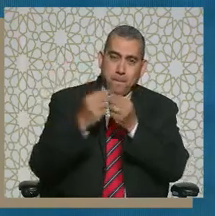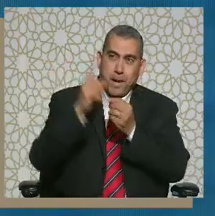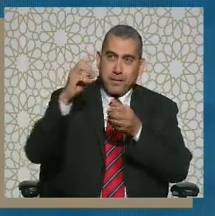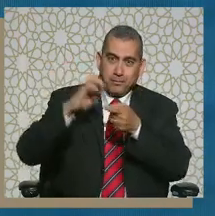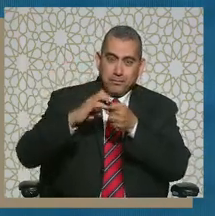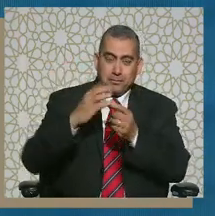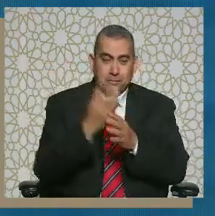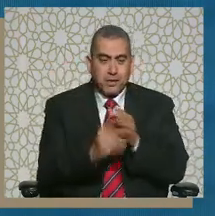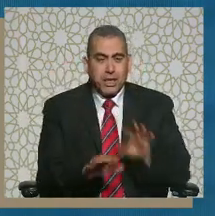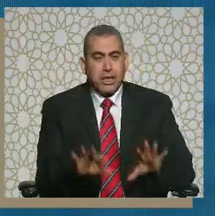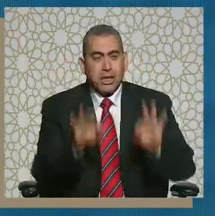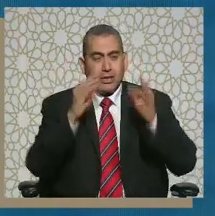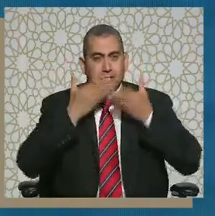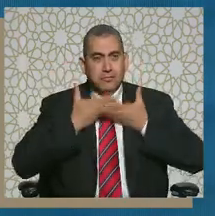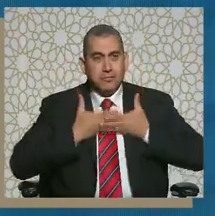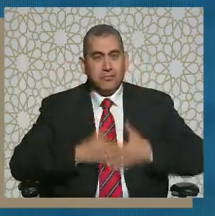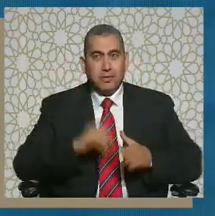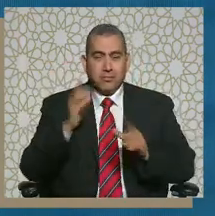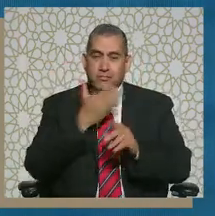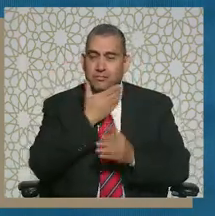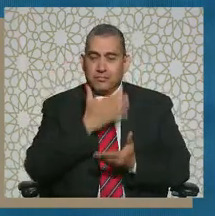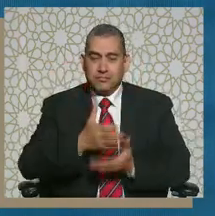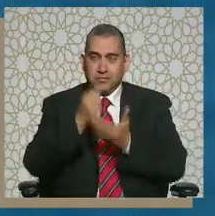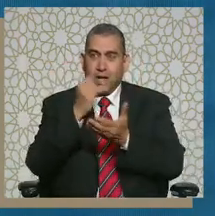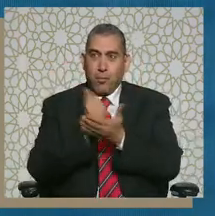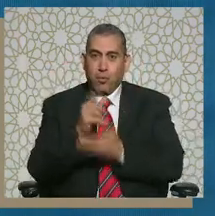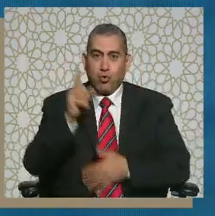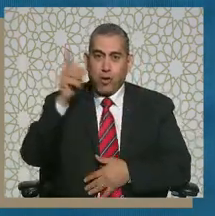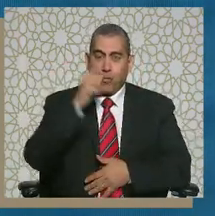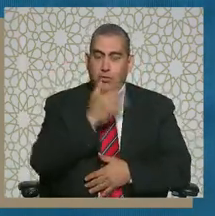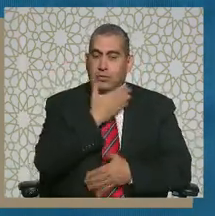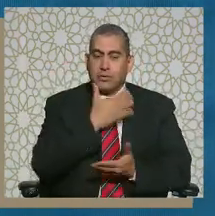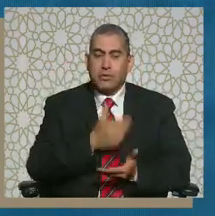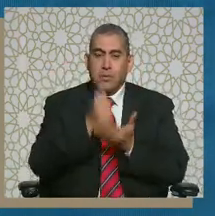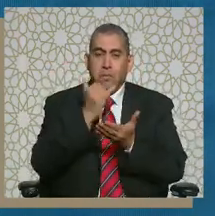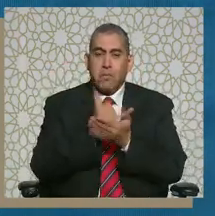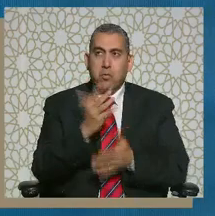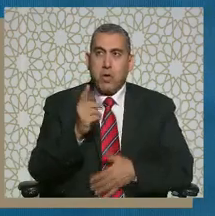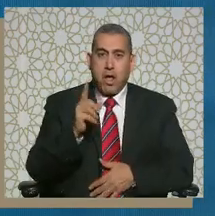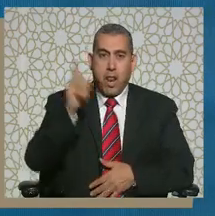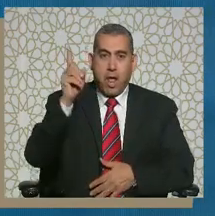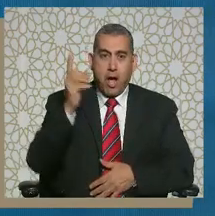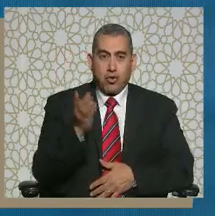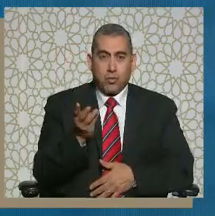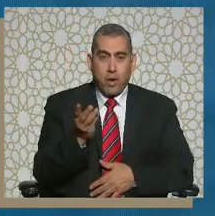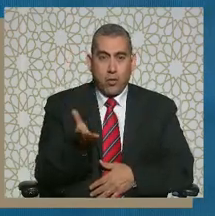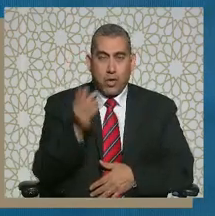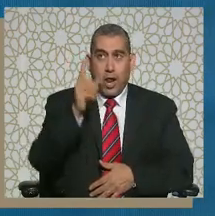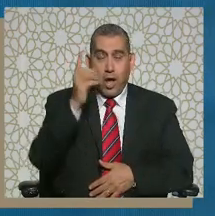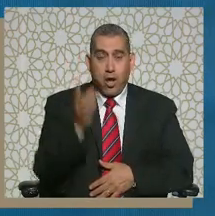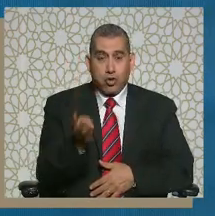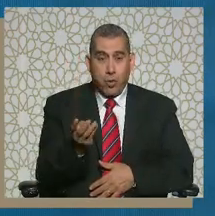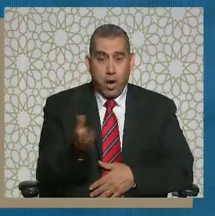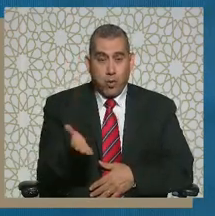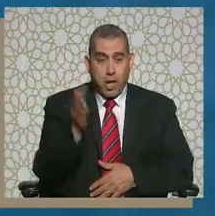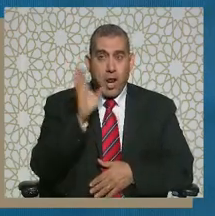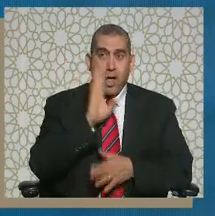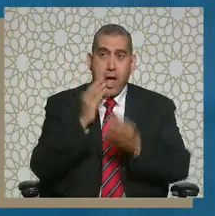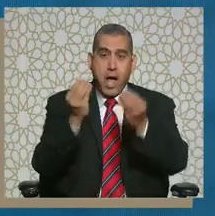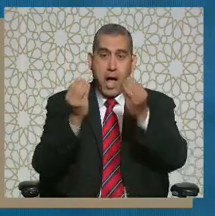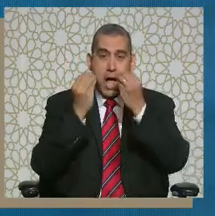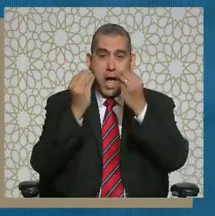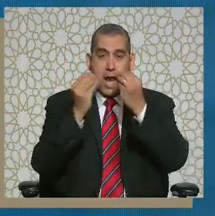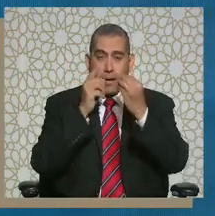جديد اللي ضمنه سبحانه وتعالى ودي ضمانه سبحانه وتعالى الله سبحانه وتعالى علمنا وقال